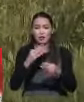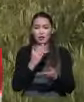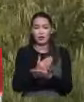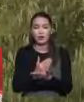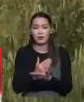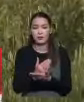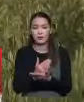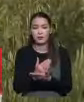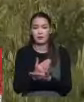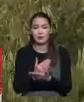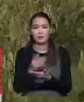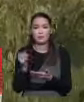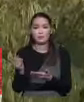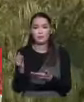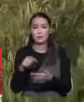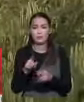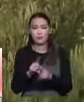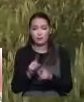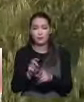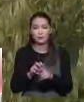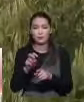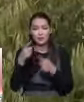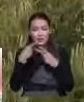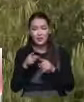келіп самолетпен шашады, техникамен шашады дәріні.